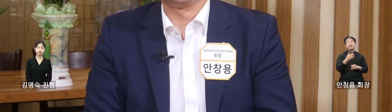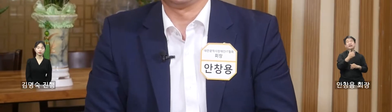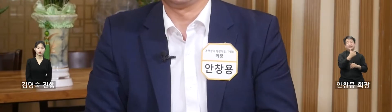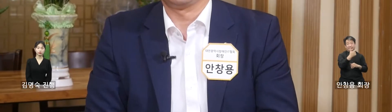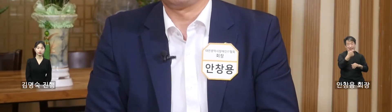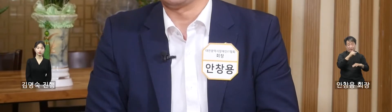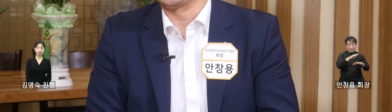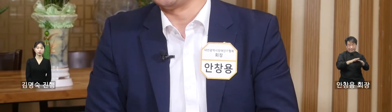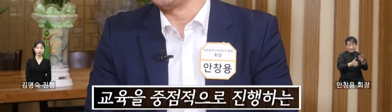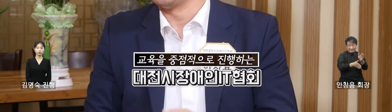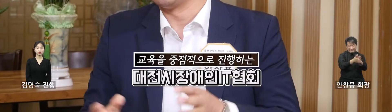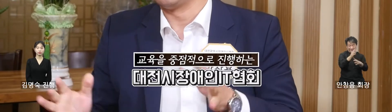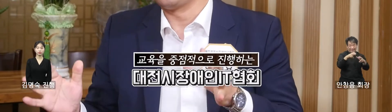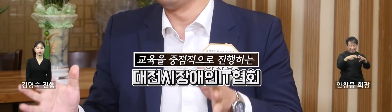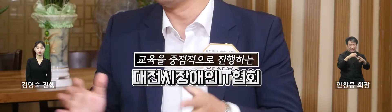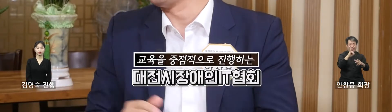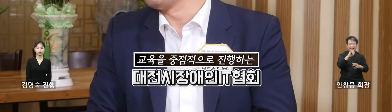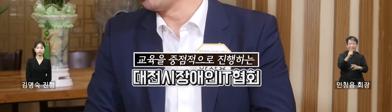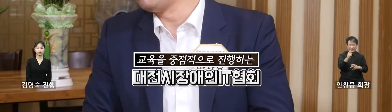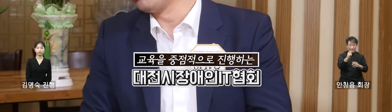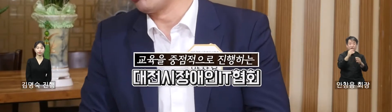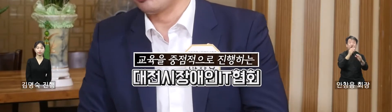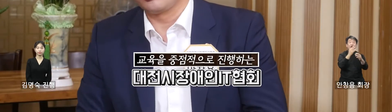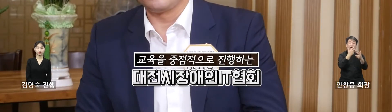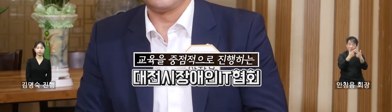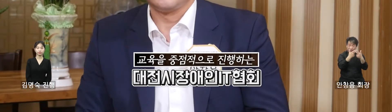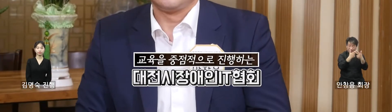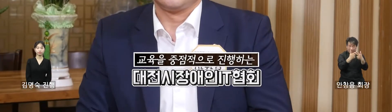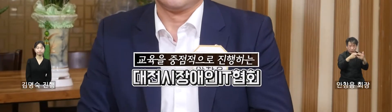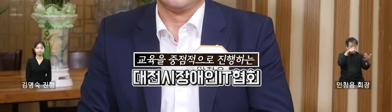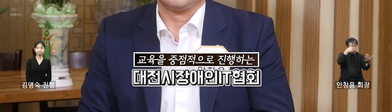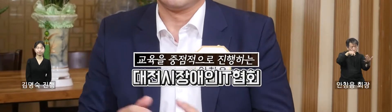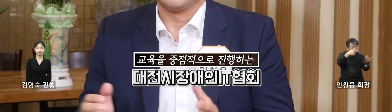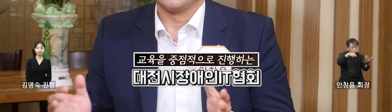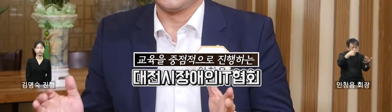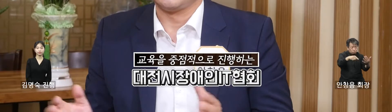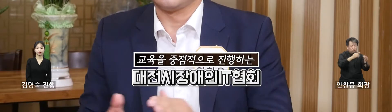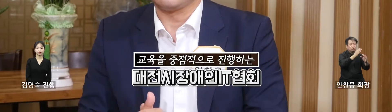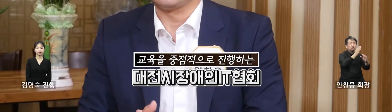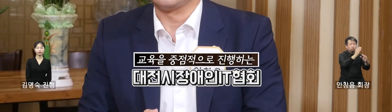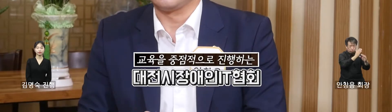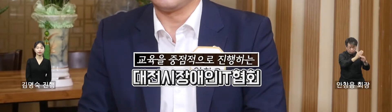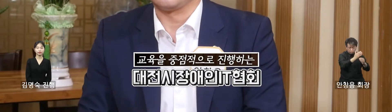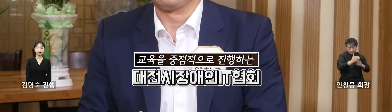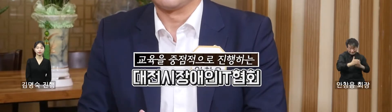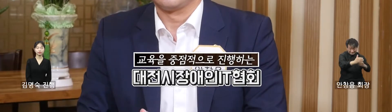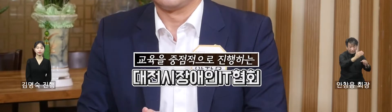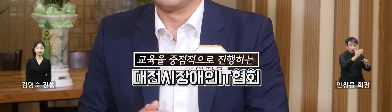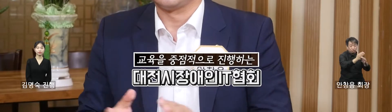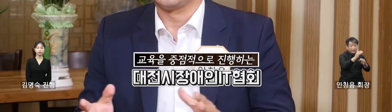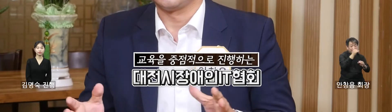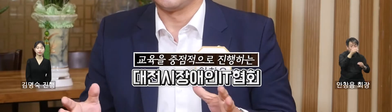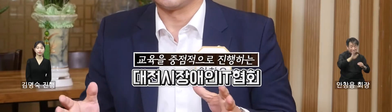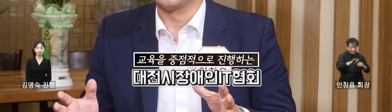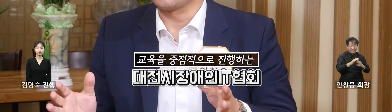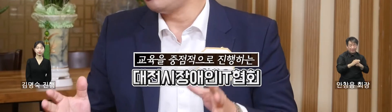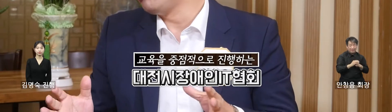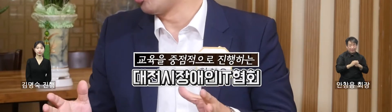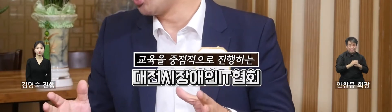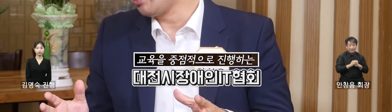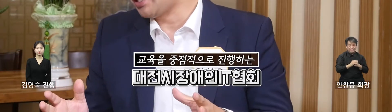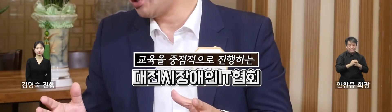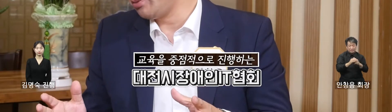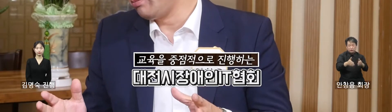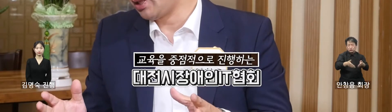장애인 IT 협회가 교육을 중점적으로 진행을 하고 있는데, 이러한 이제 그